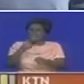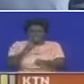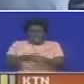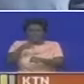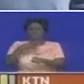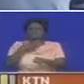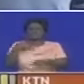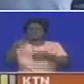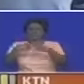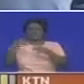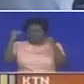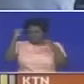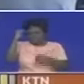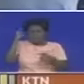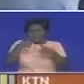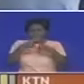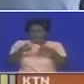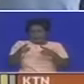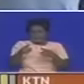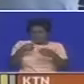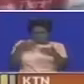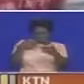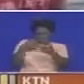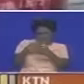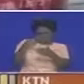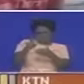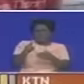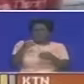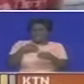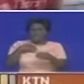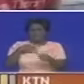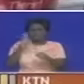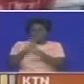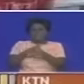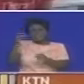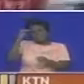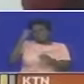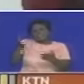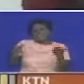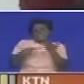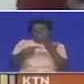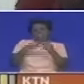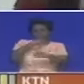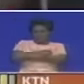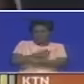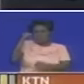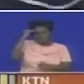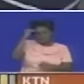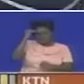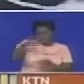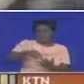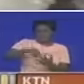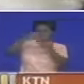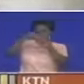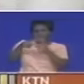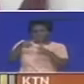kujiendeleza kimasomo, lakini kwa mtazamo wa karibu huwezi kukosa wanafunzi wanamiminika kila siku katika vyuo hivi. Masomo kama ususi, ufundi wa